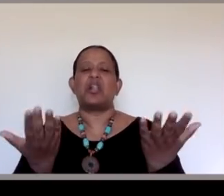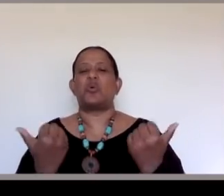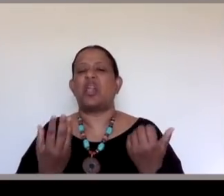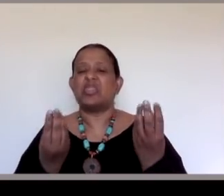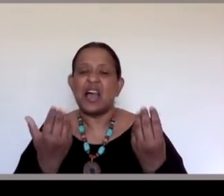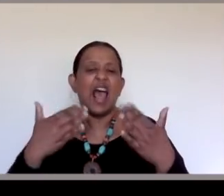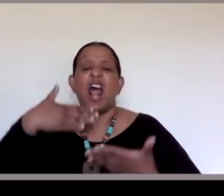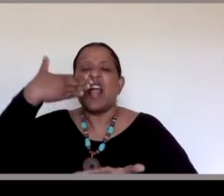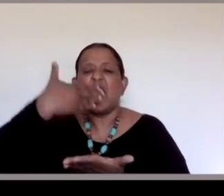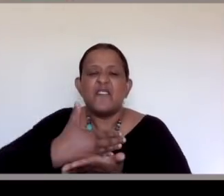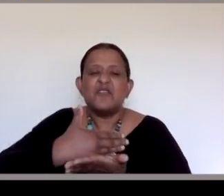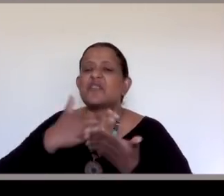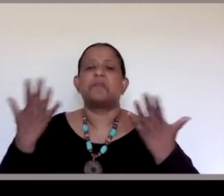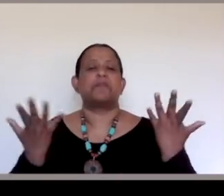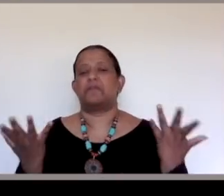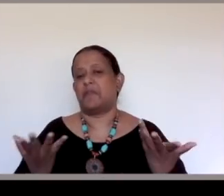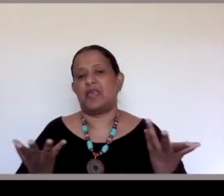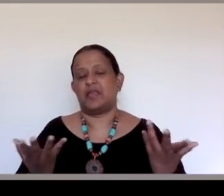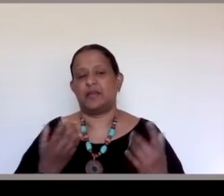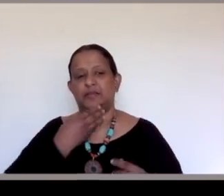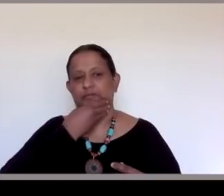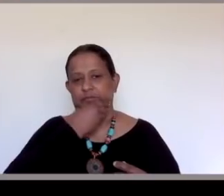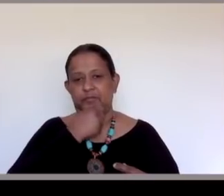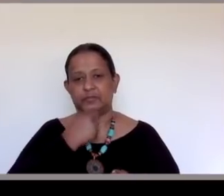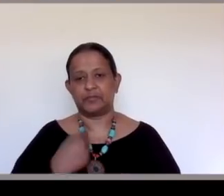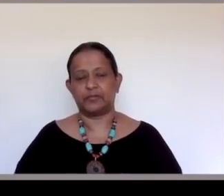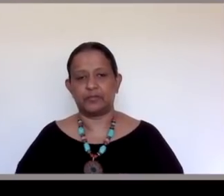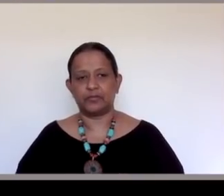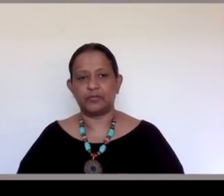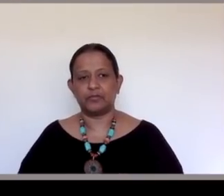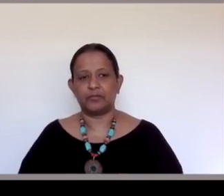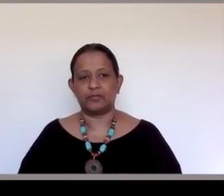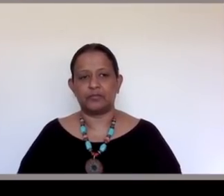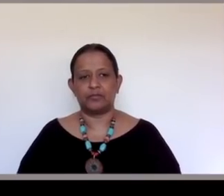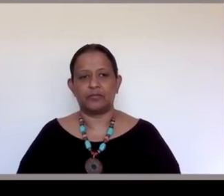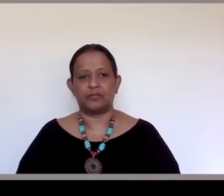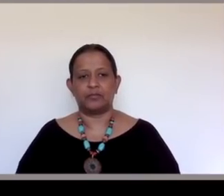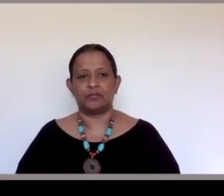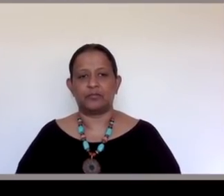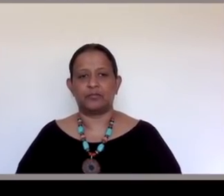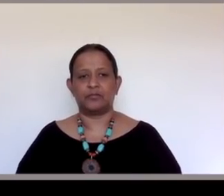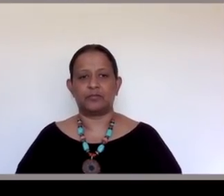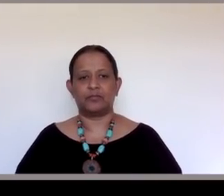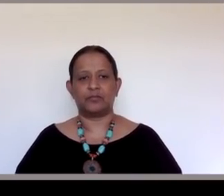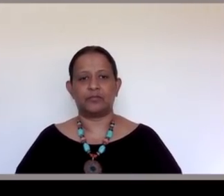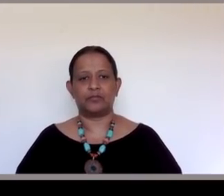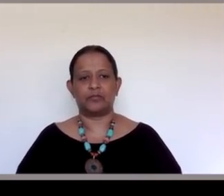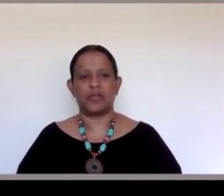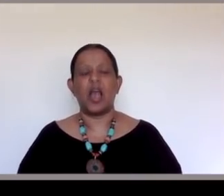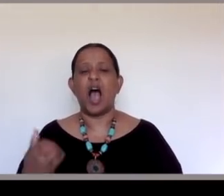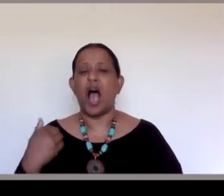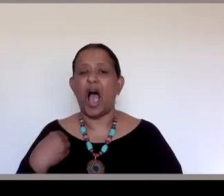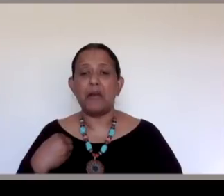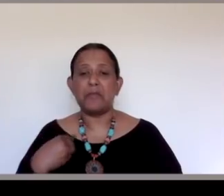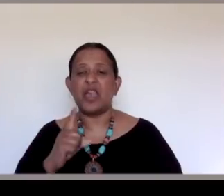பொறுவலட்ட அஹு வேண்டேபா இந்த வியாபாரங்களுக்காக செய்கிற விளம்பரங்களின் பொய்களுக்கு நீங்கள் அகப்பட வேண்டாம் உங்ககாக ஹிதேமே பிரீத்திய சல்லி